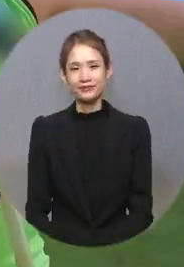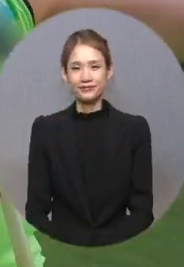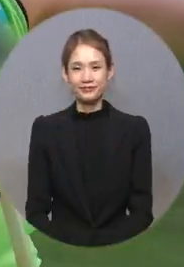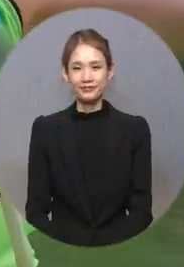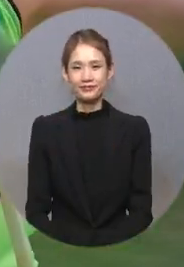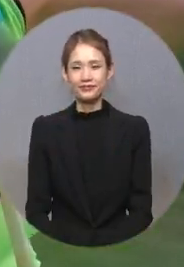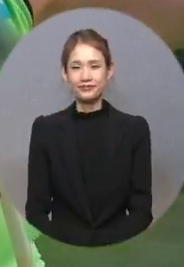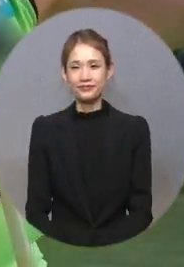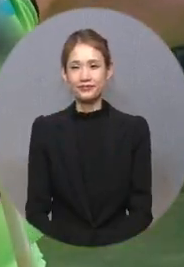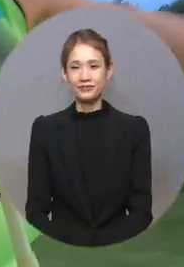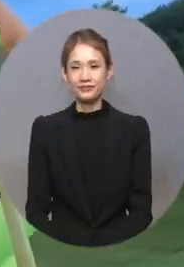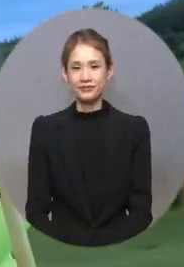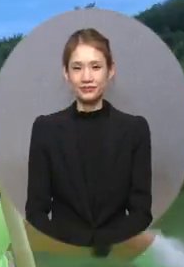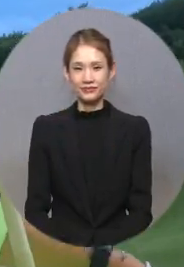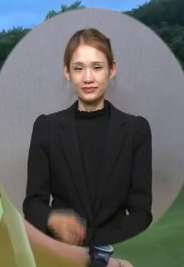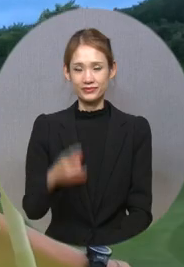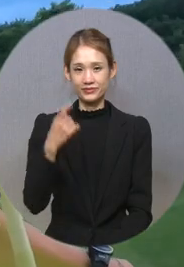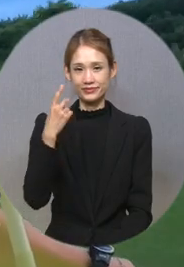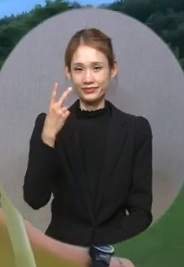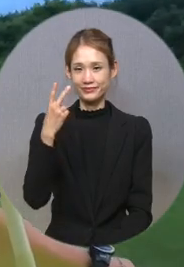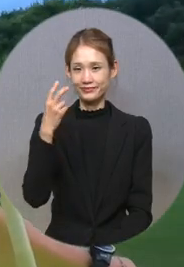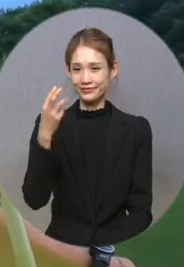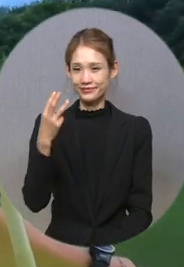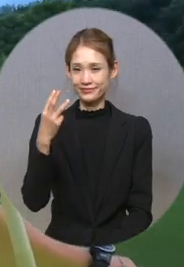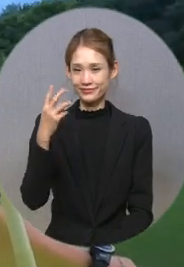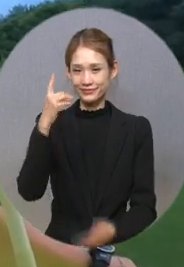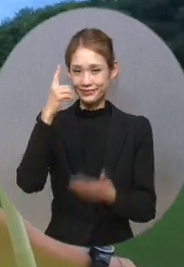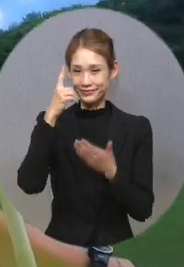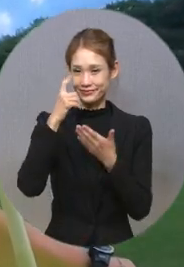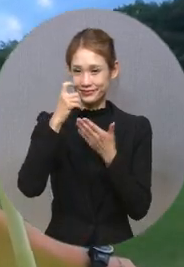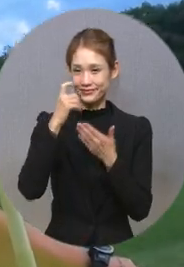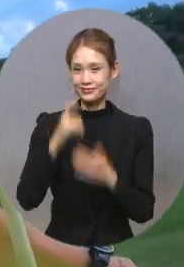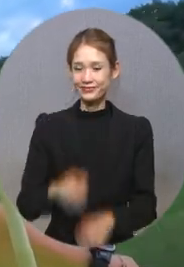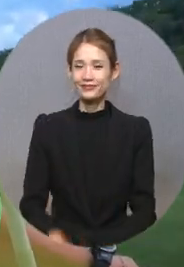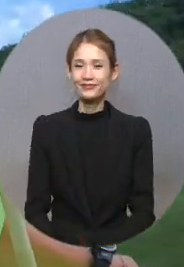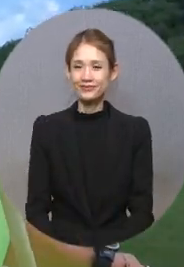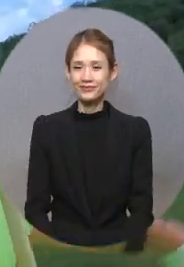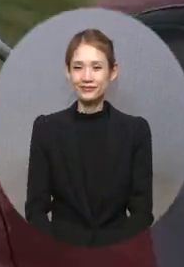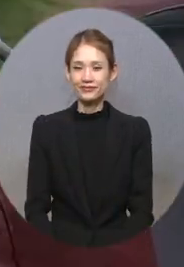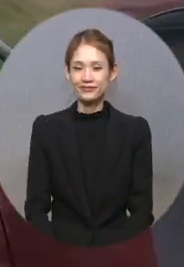어, 다시 하나, 하나, 둘,